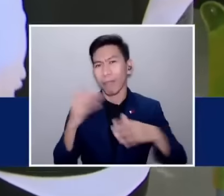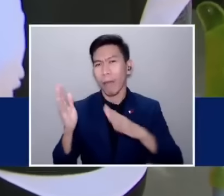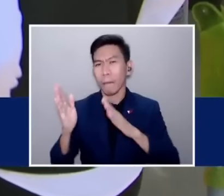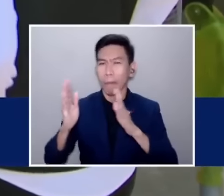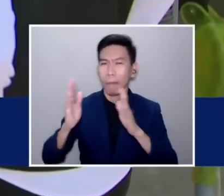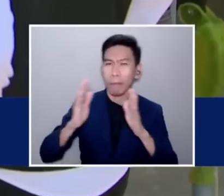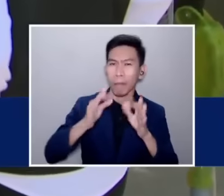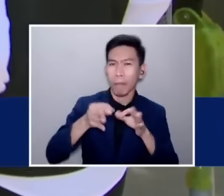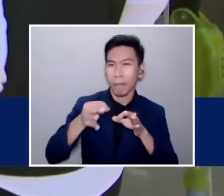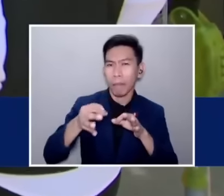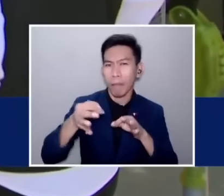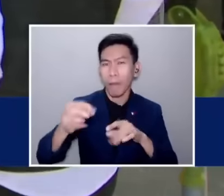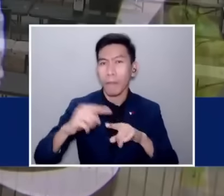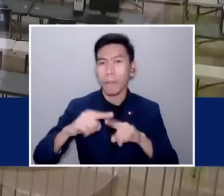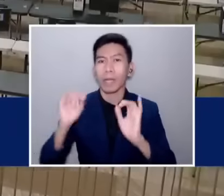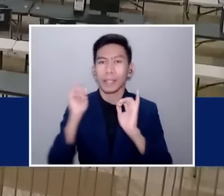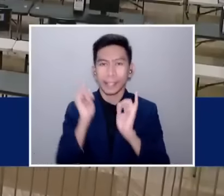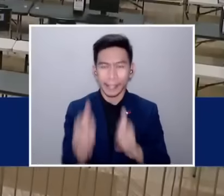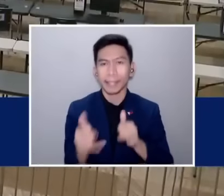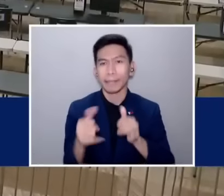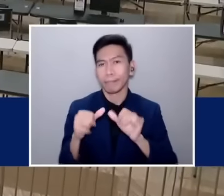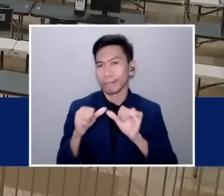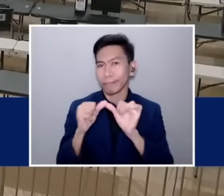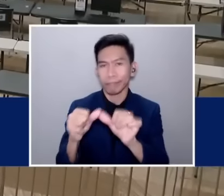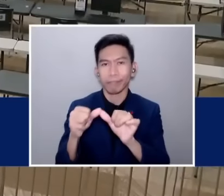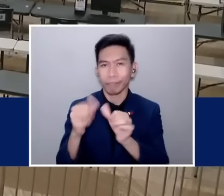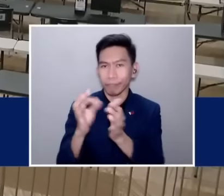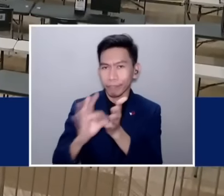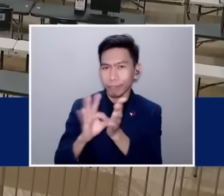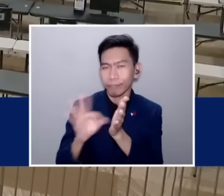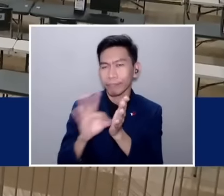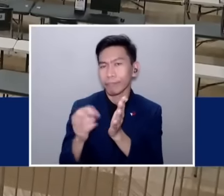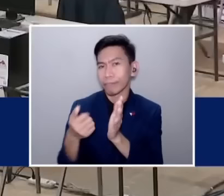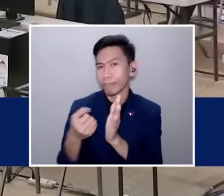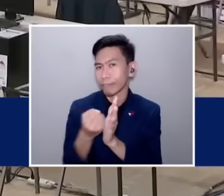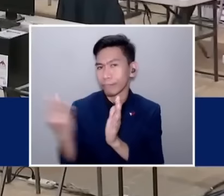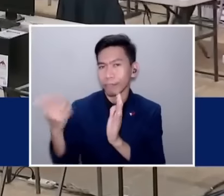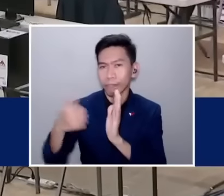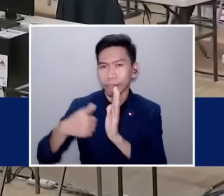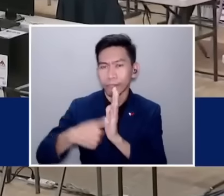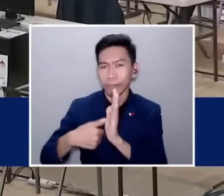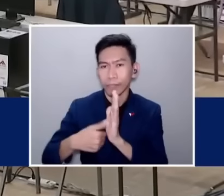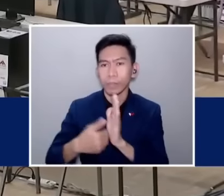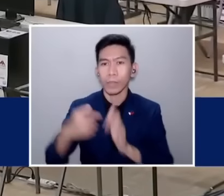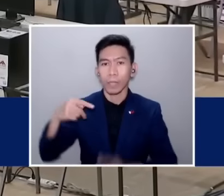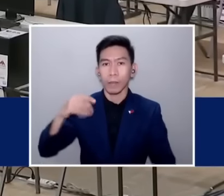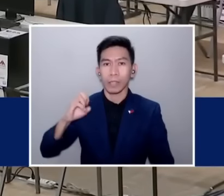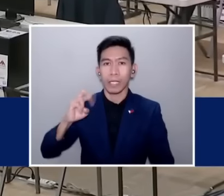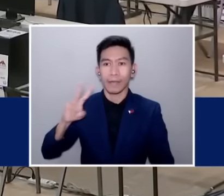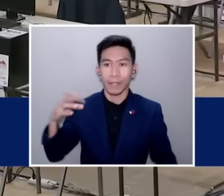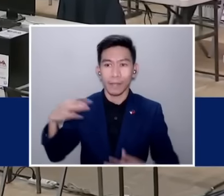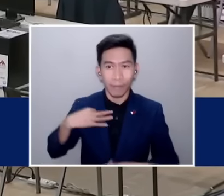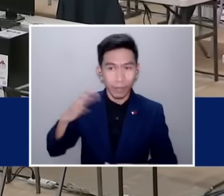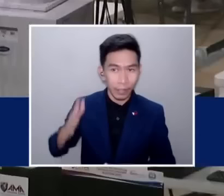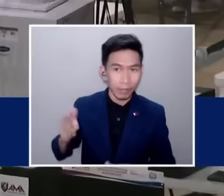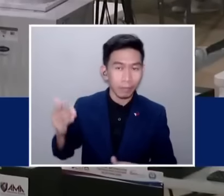ng boto ayon sa PPCRB. Naghihintay na rin ang mga PPCRB volunteer dito sa command center na dumating